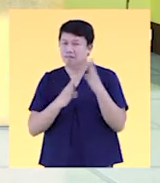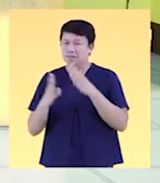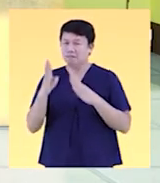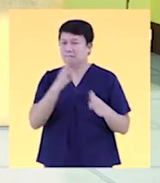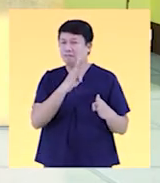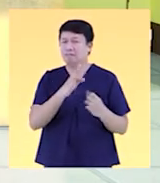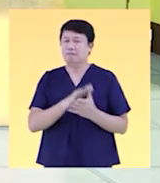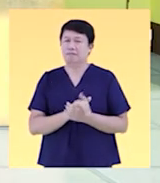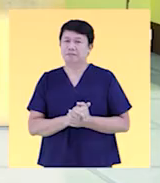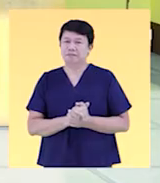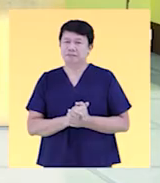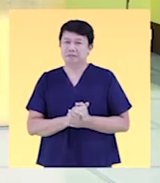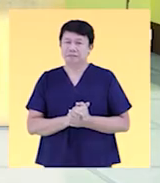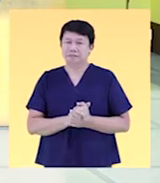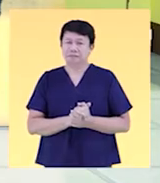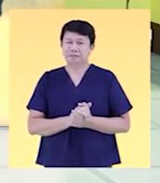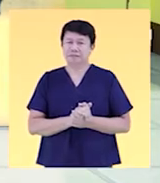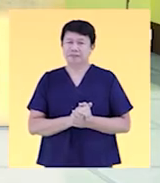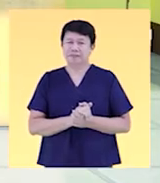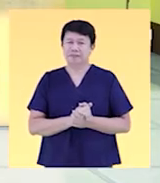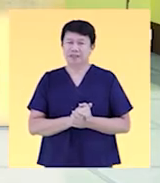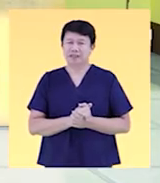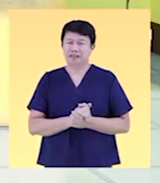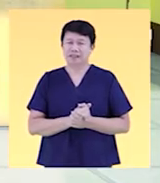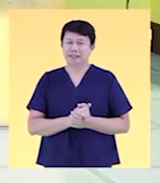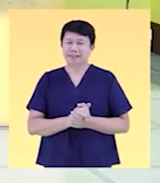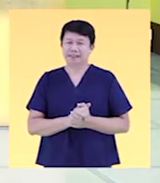word problems.